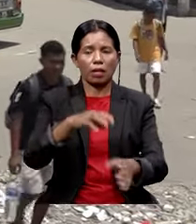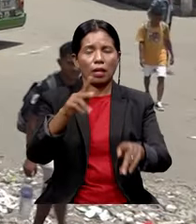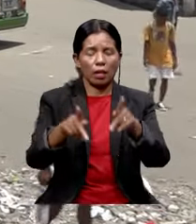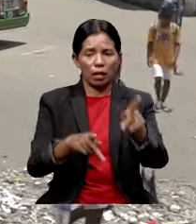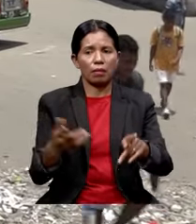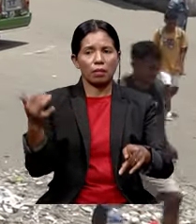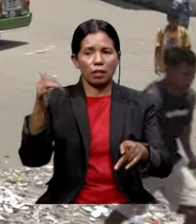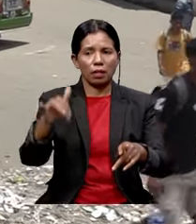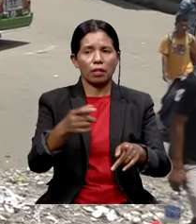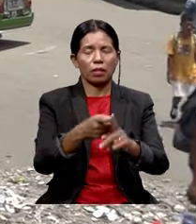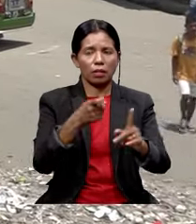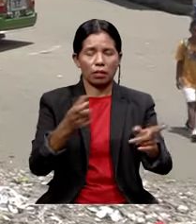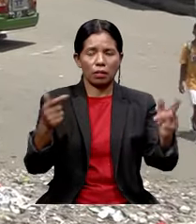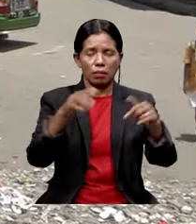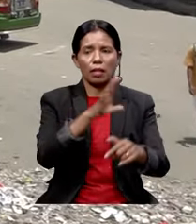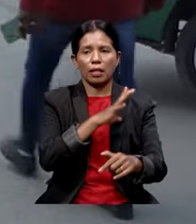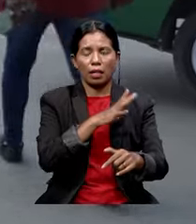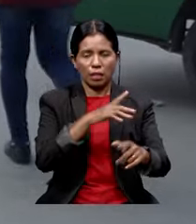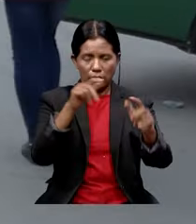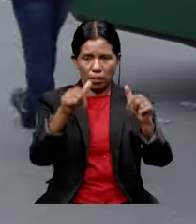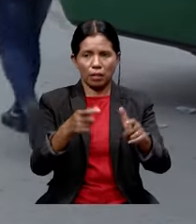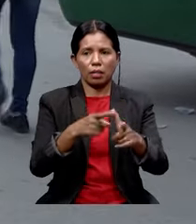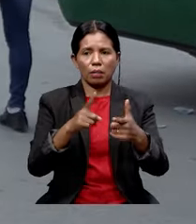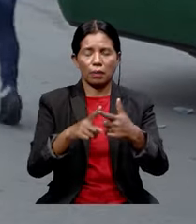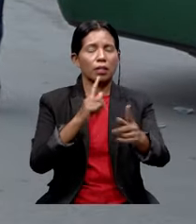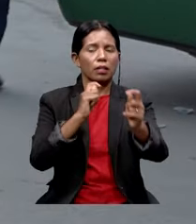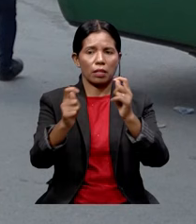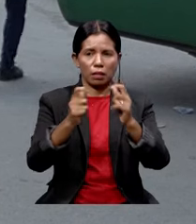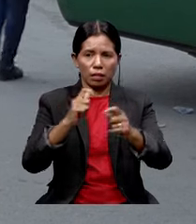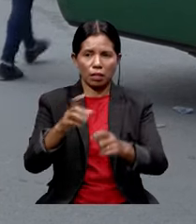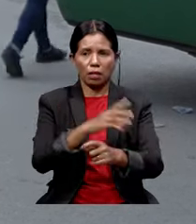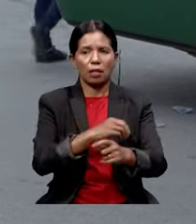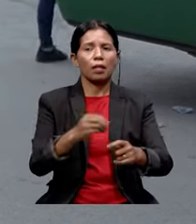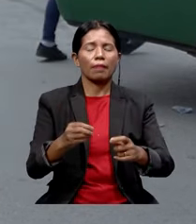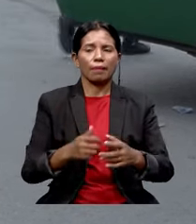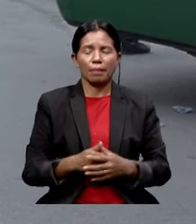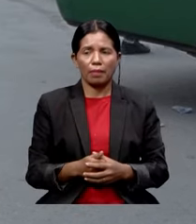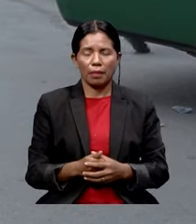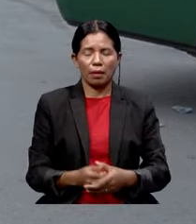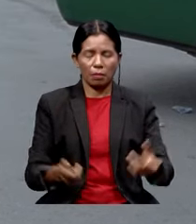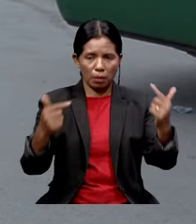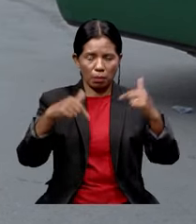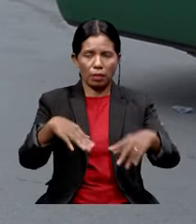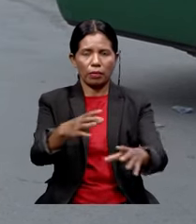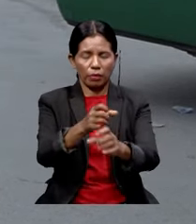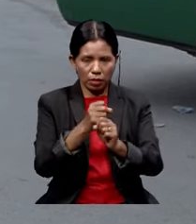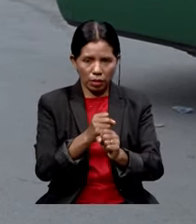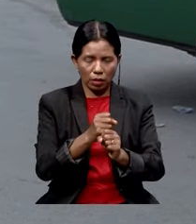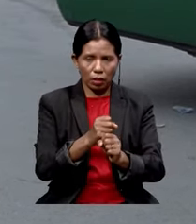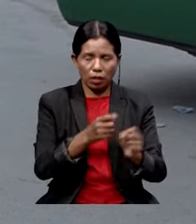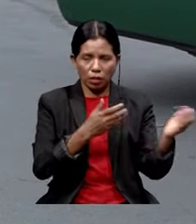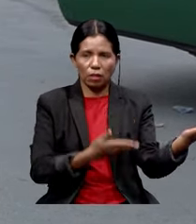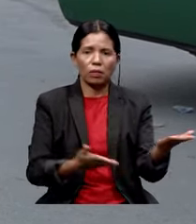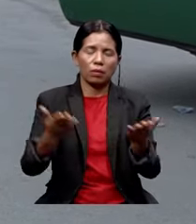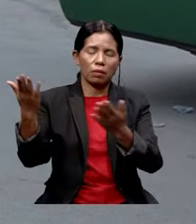dana be di luar kota ne nia maheng hane. Depois transporte dana be di dalam kota ne nia mak bele mai foti para atunu ne nia lori sai